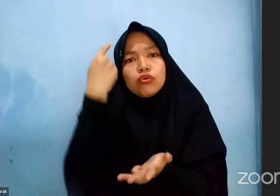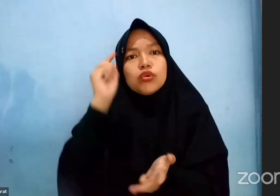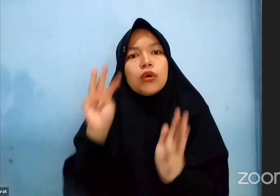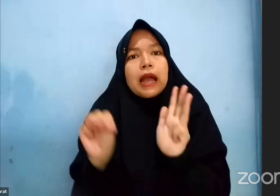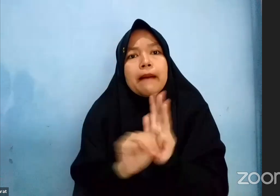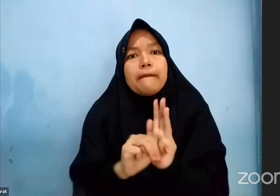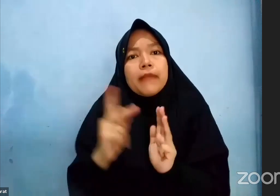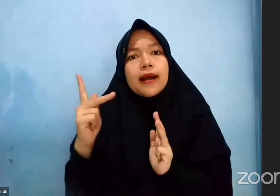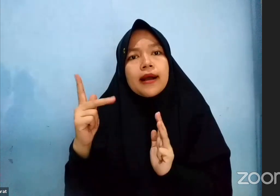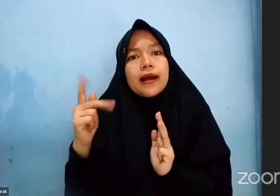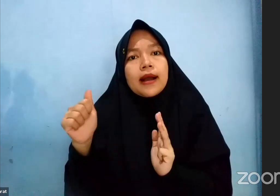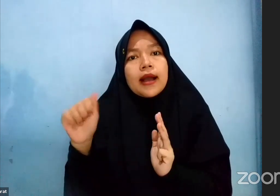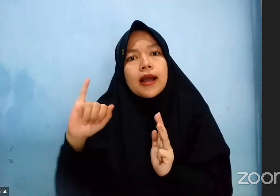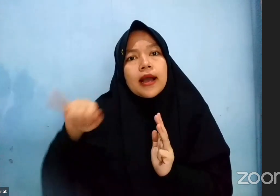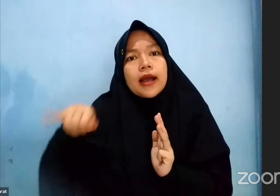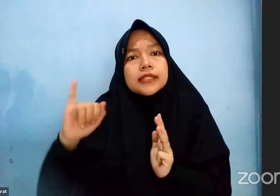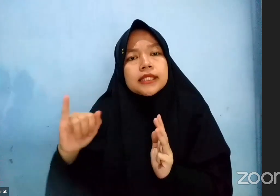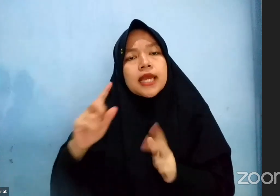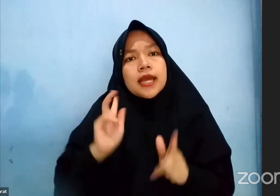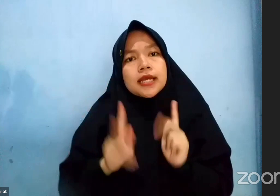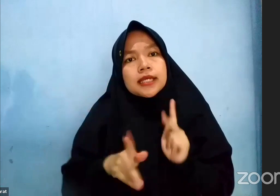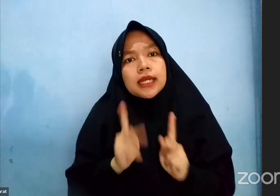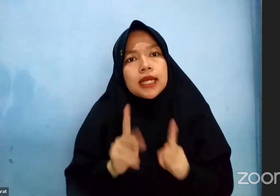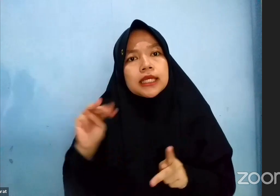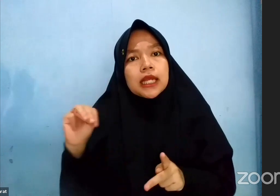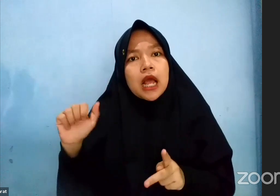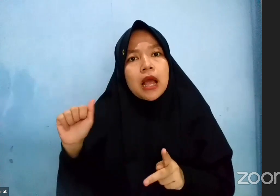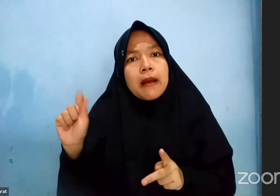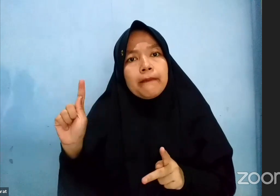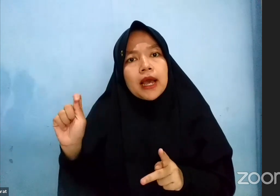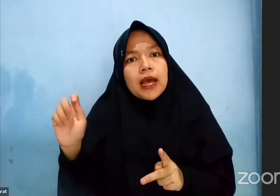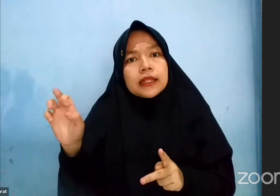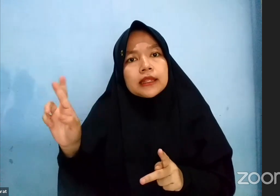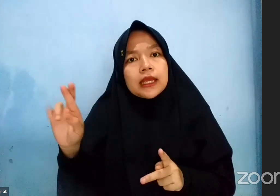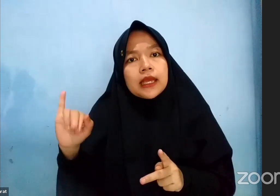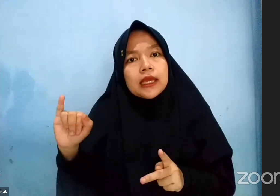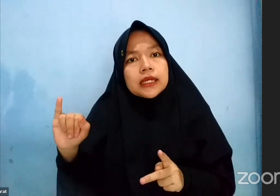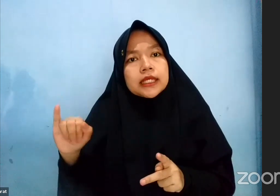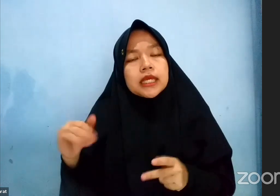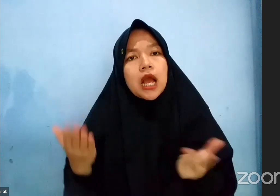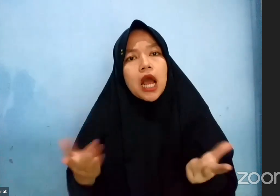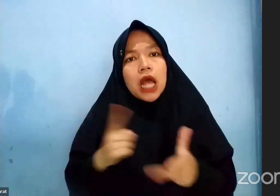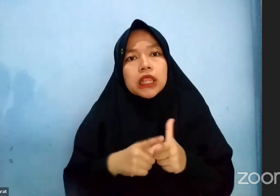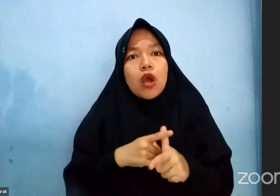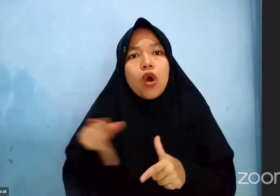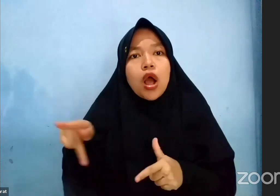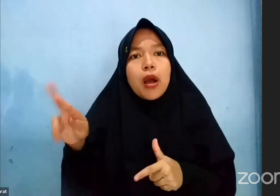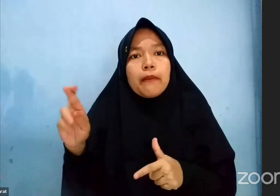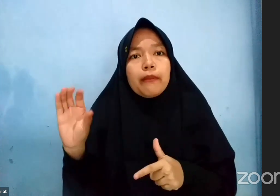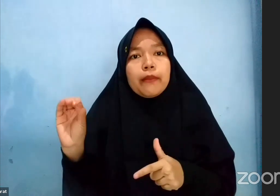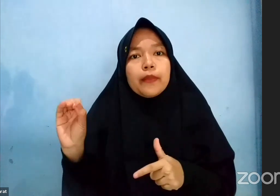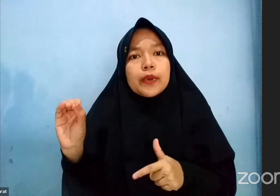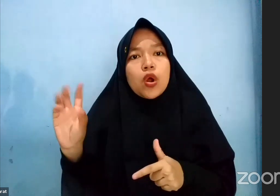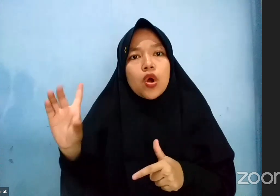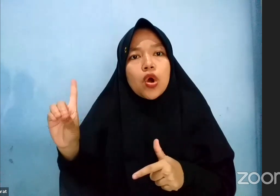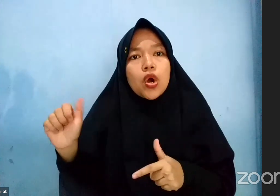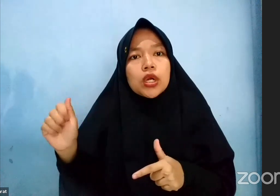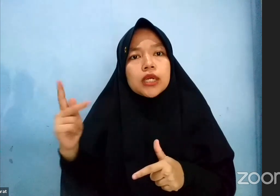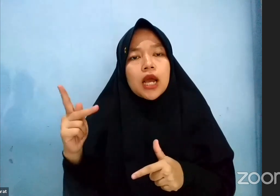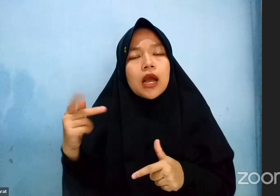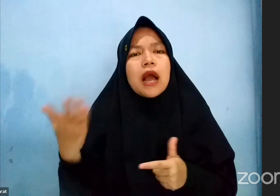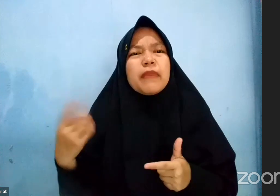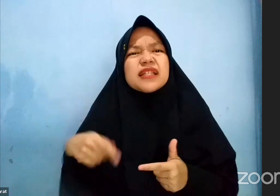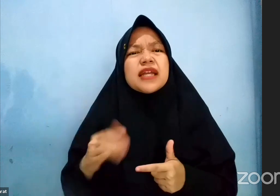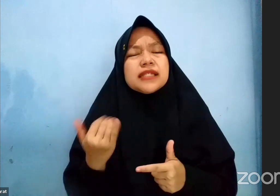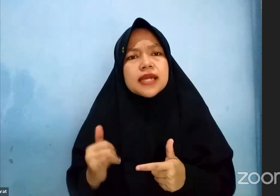karena produk ini kan harus bener ya jadi produk kualitasnya juga makanya kan kalau diperdengarkan kan